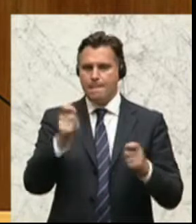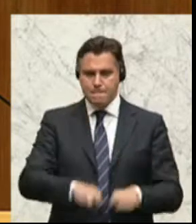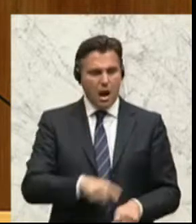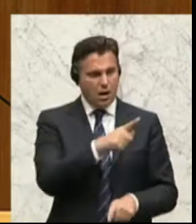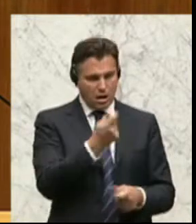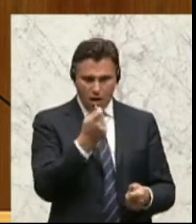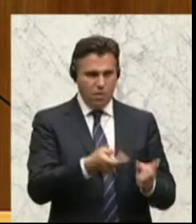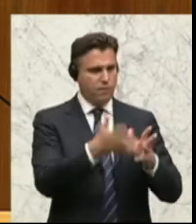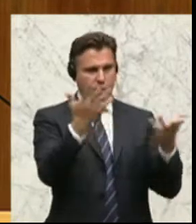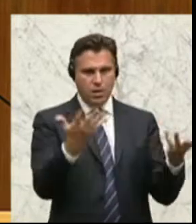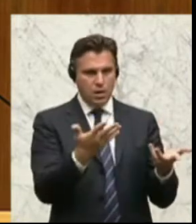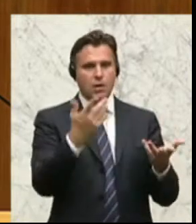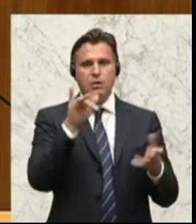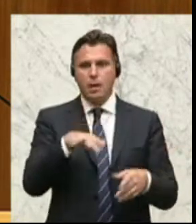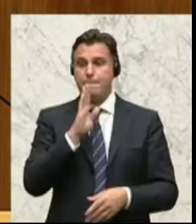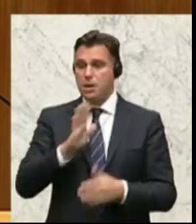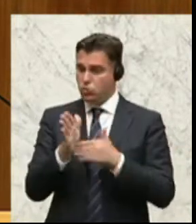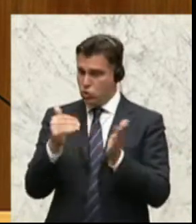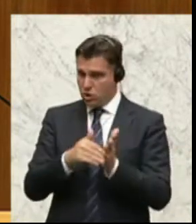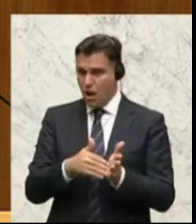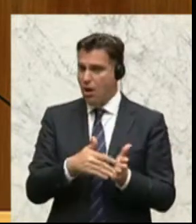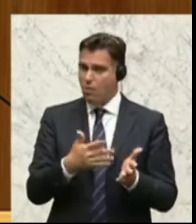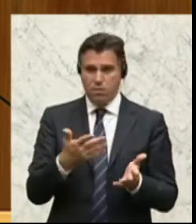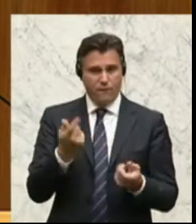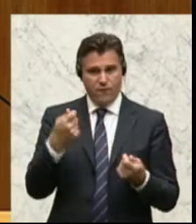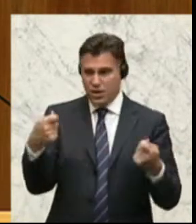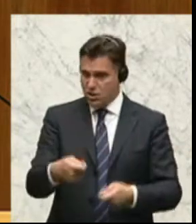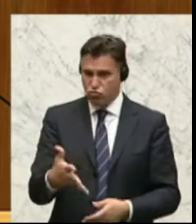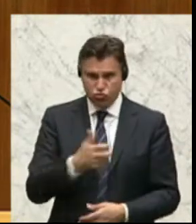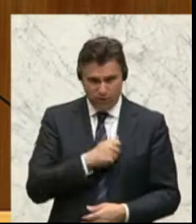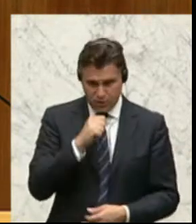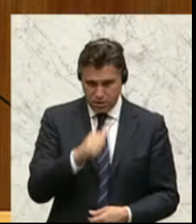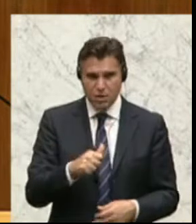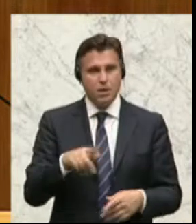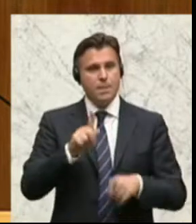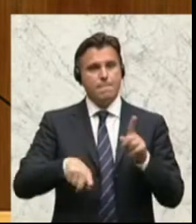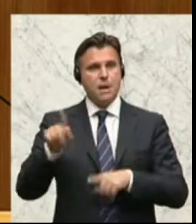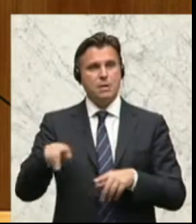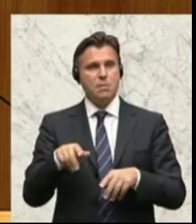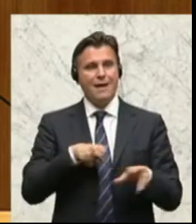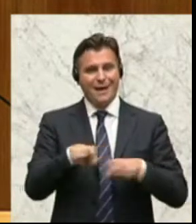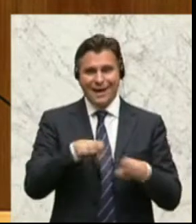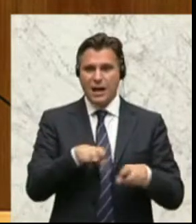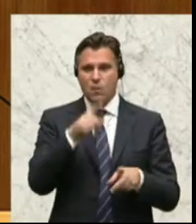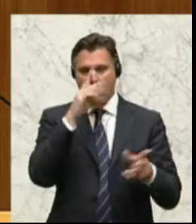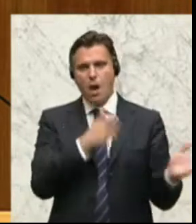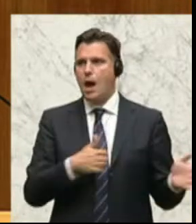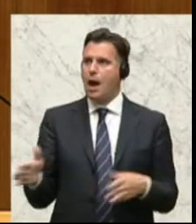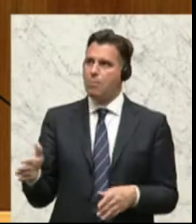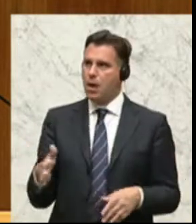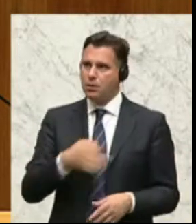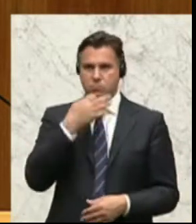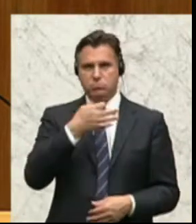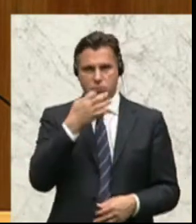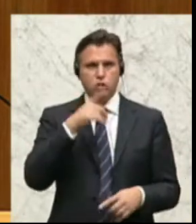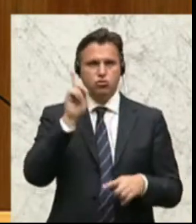das Pensionssystem ist nicht mehr finanzierbar und manche Regierungspolitiker wollen hier ablenken mit einer wirklich schlechten Idee, die